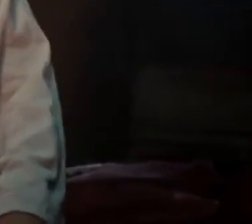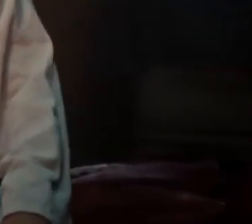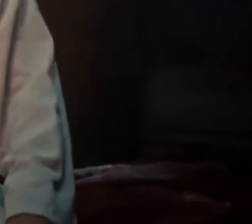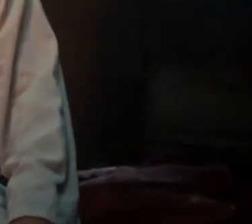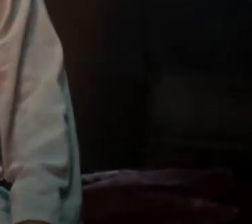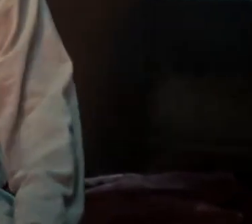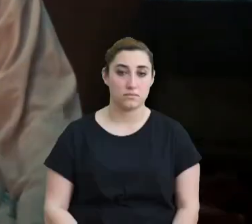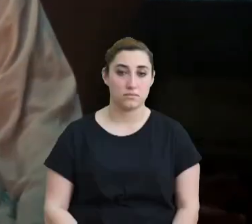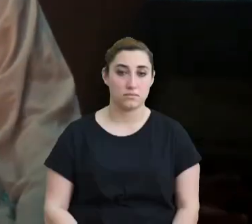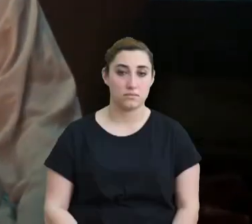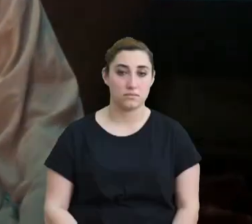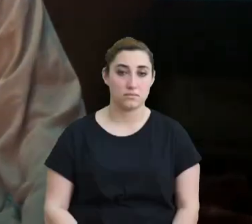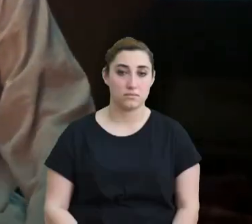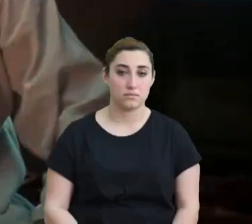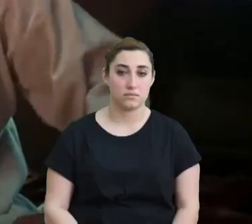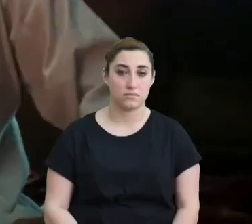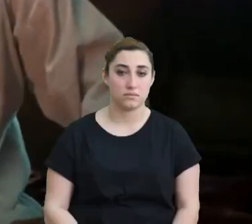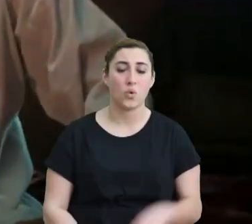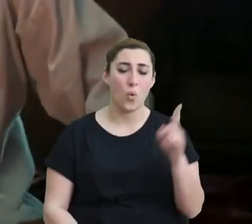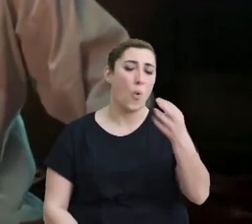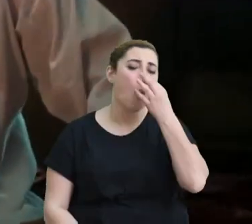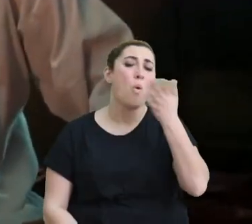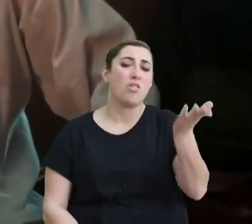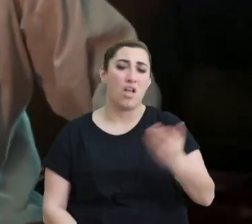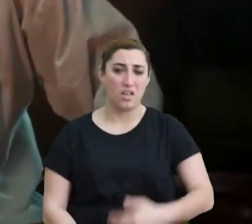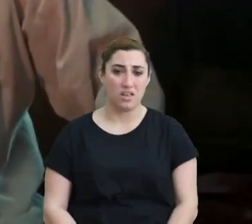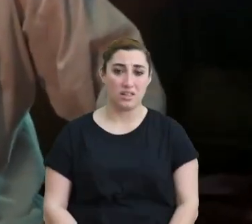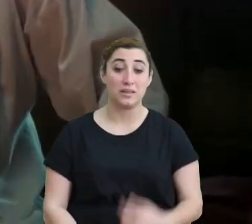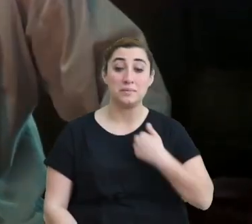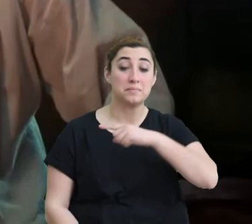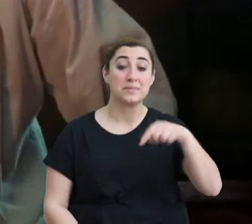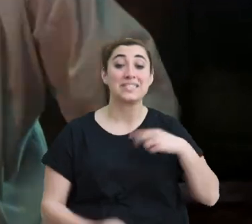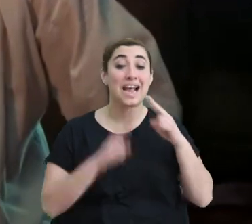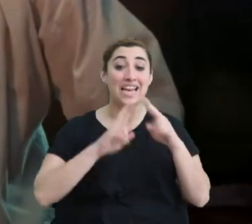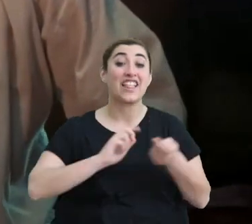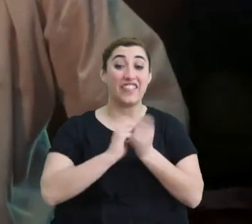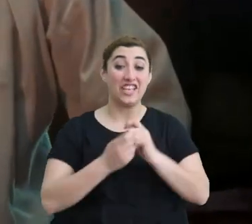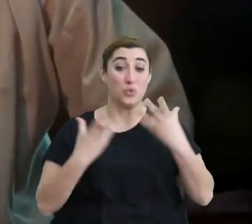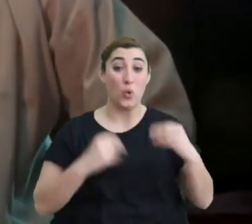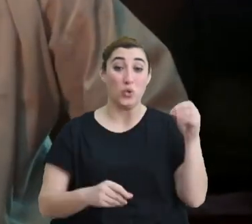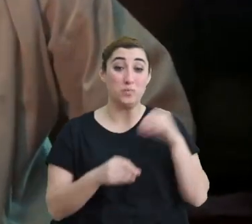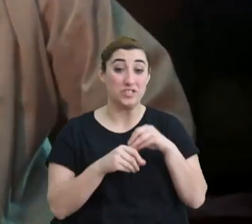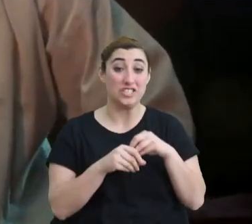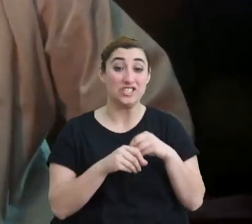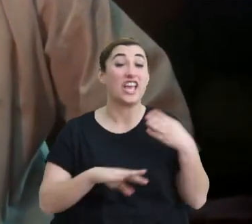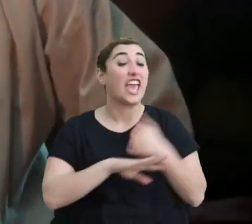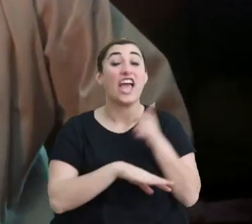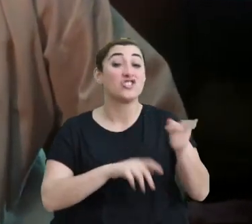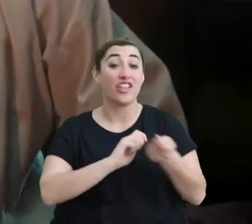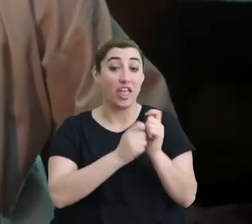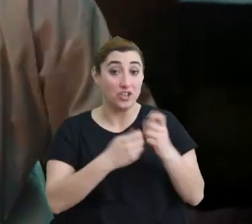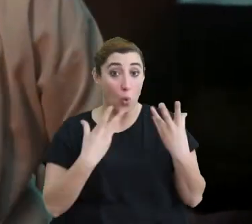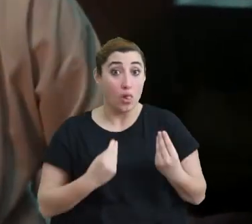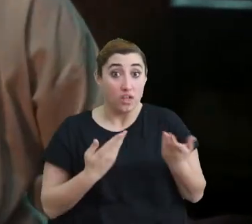aşağı indirdi. O kolaydır. Biz beyanımızı değiştirdik diye hakikat